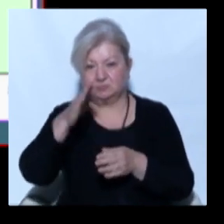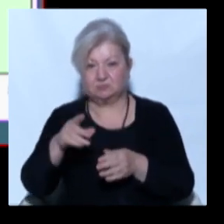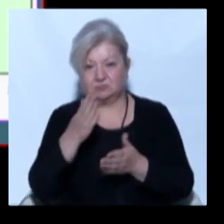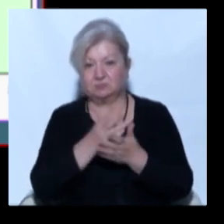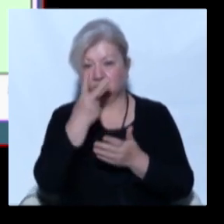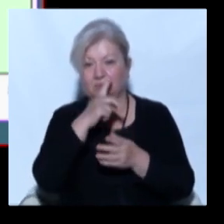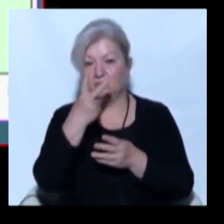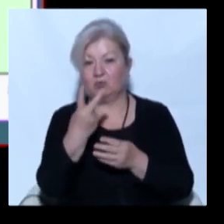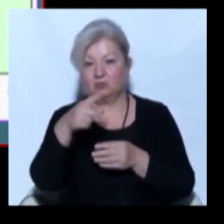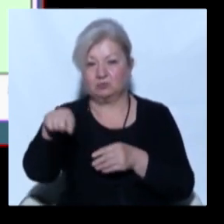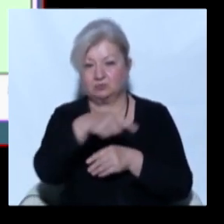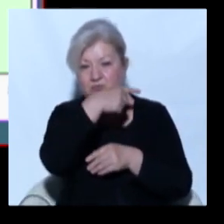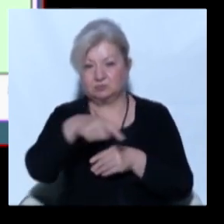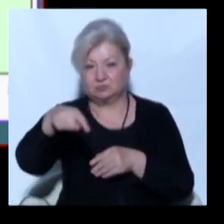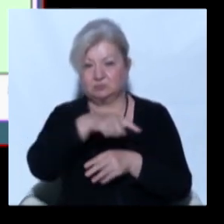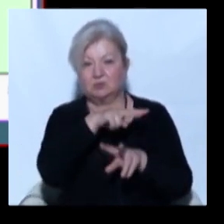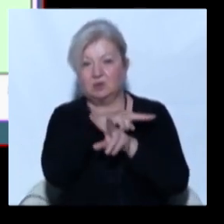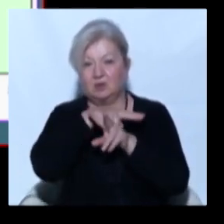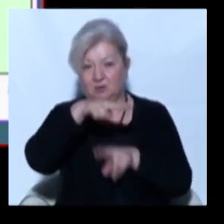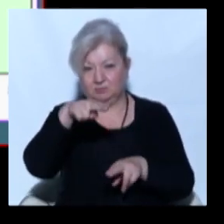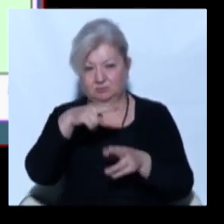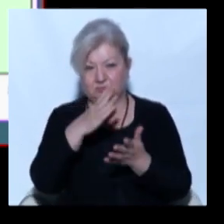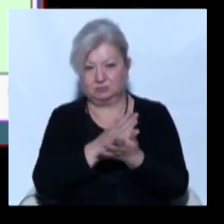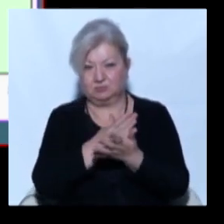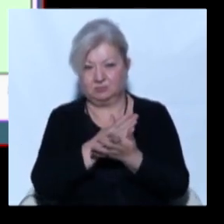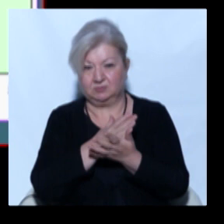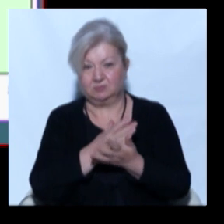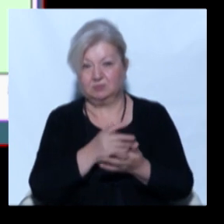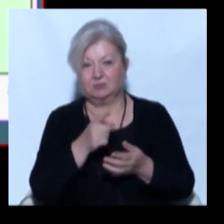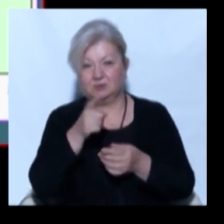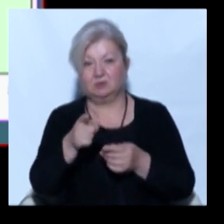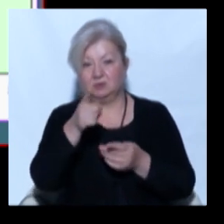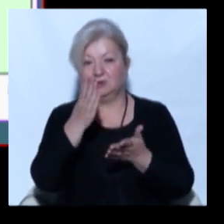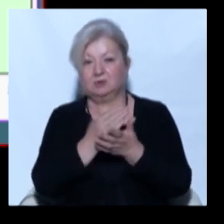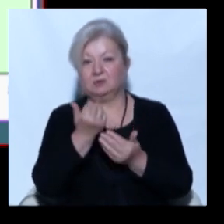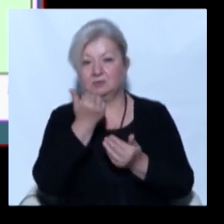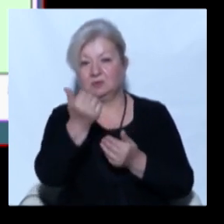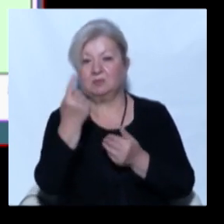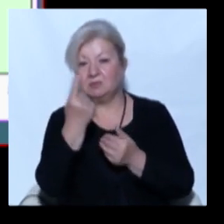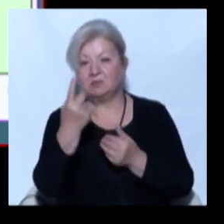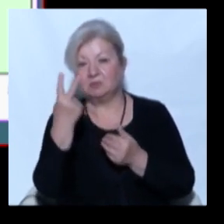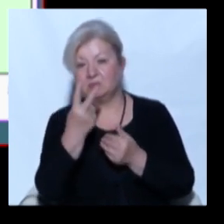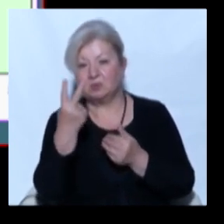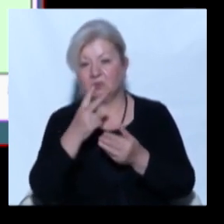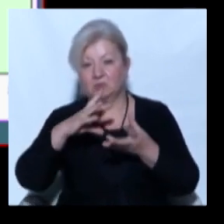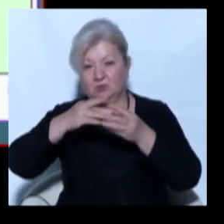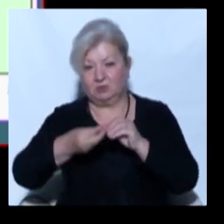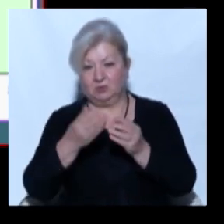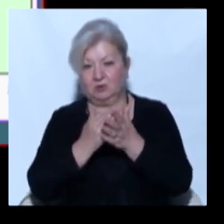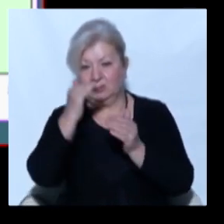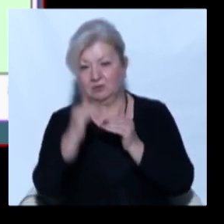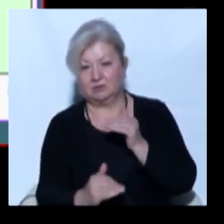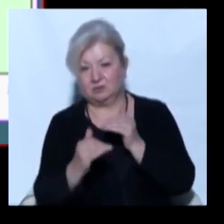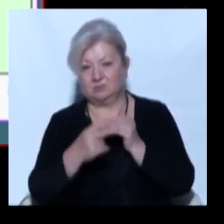აი ორი რხევა გვაქვს ჰარმონიული და ეს არის მათი პირველი და მეორე რხევების შეჯამება გვაქვს